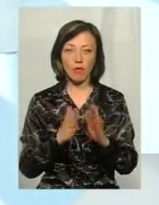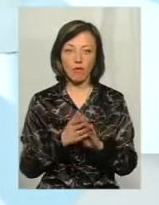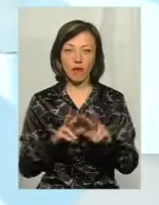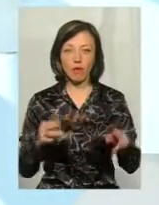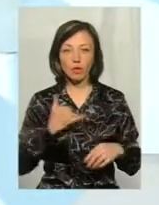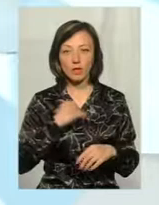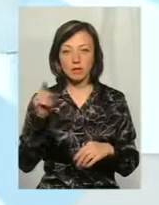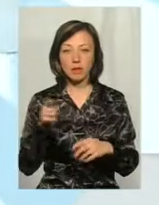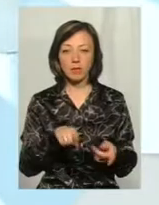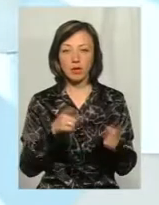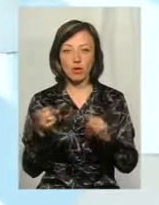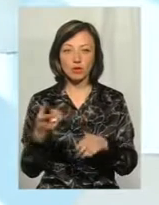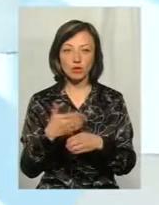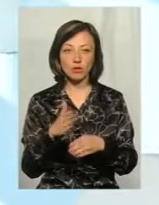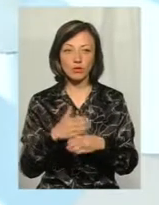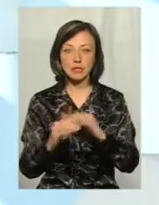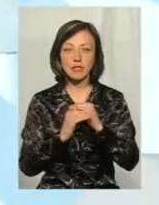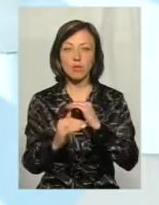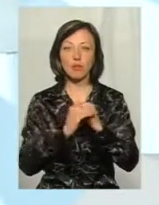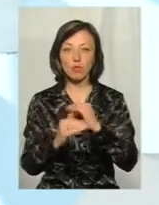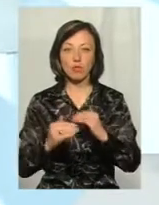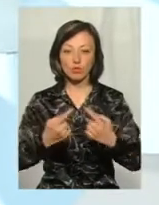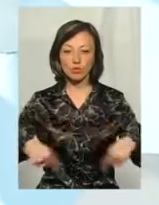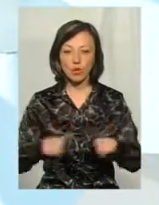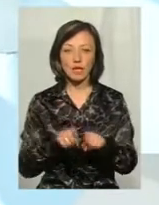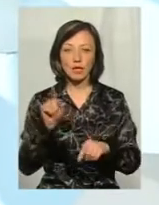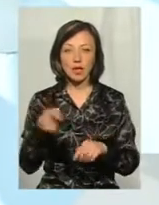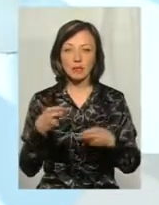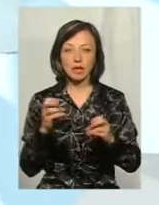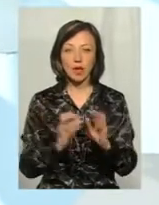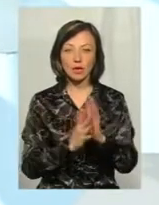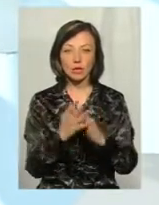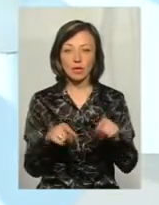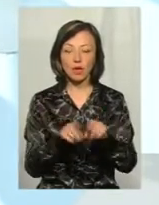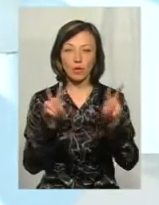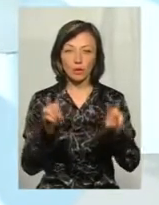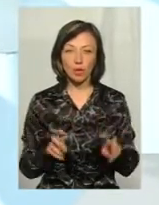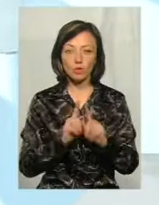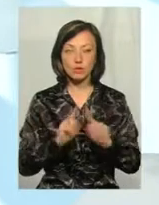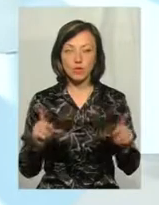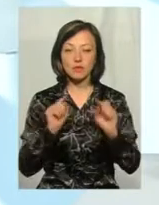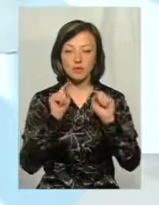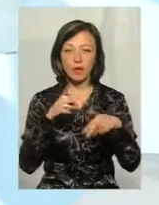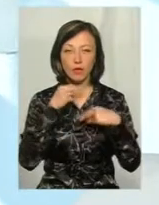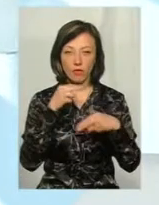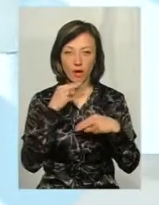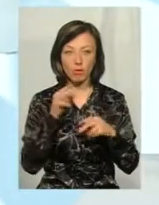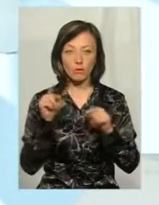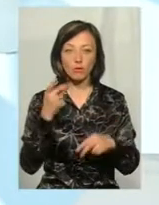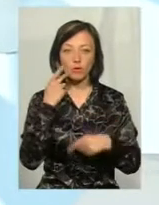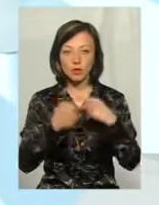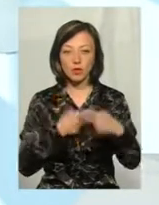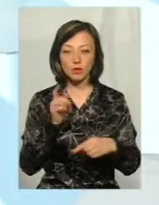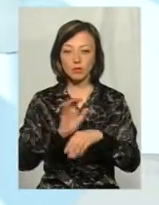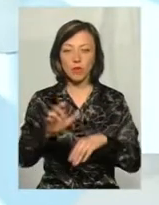нас, але там переходять частково вони в степову зону. І от там, де іменно ростуть такі культури, ми особливо на це звертаємо увагу, і туди постійно,